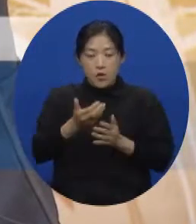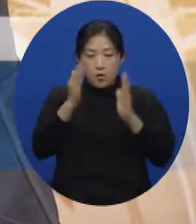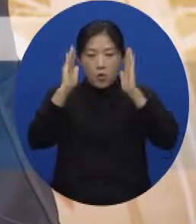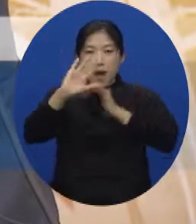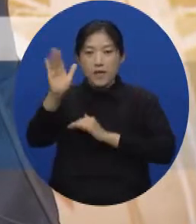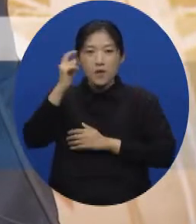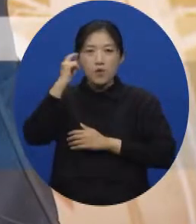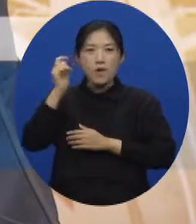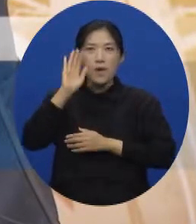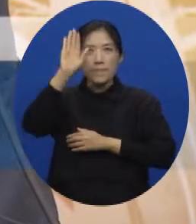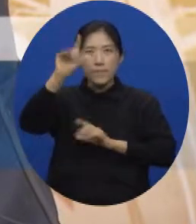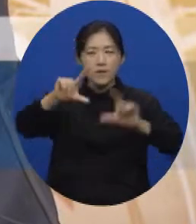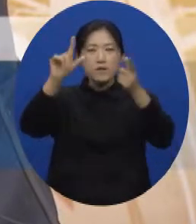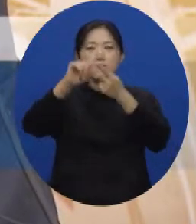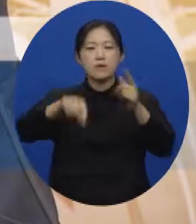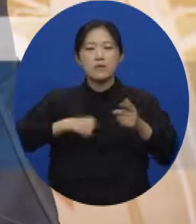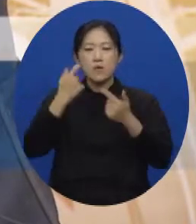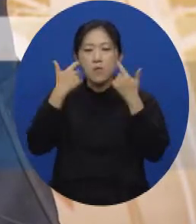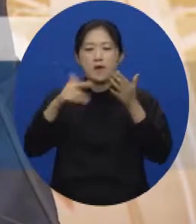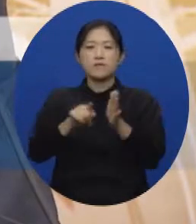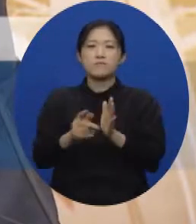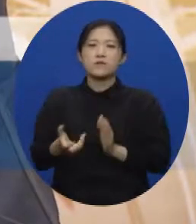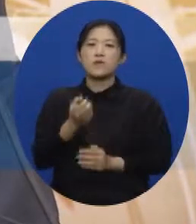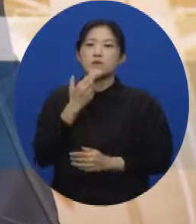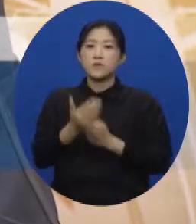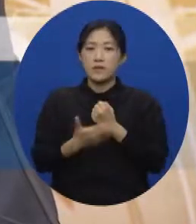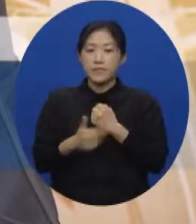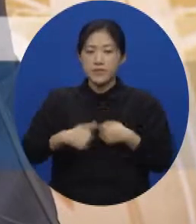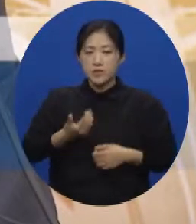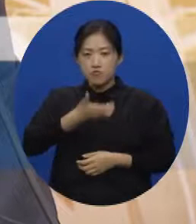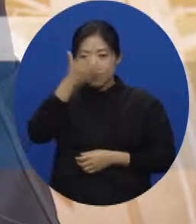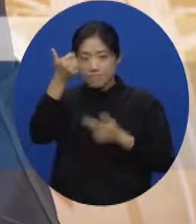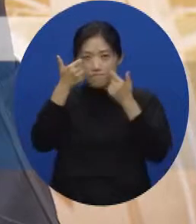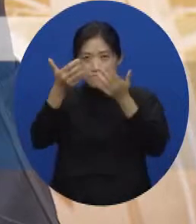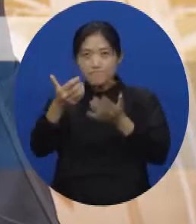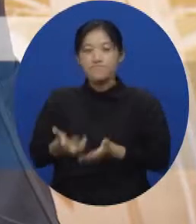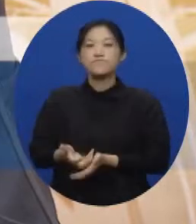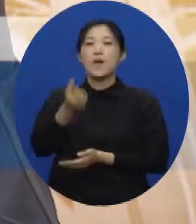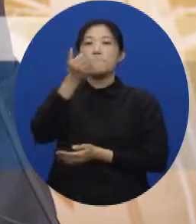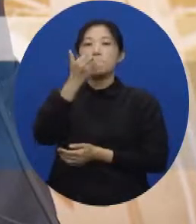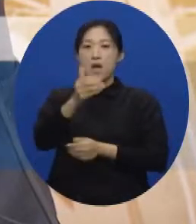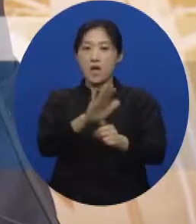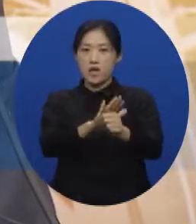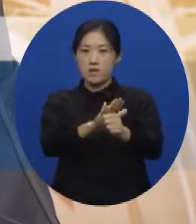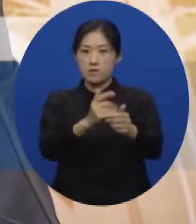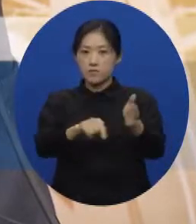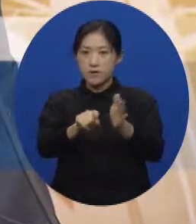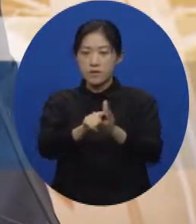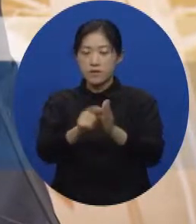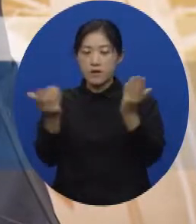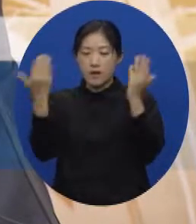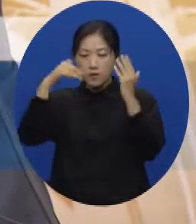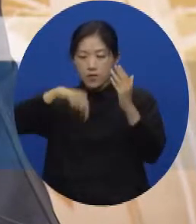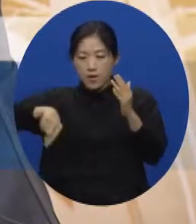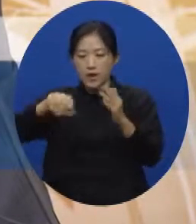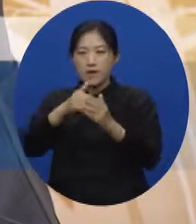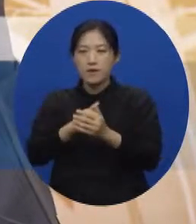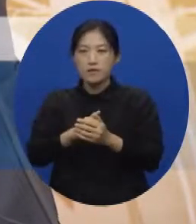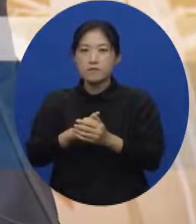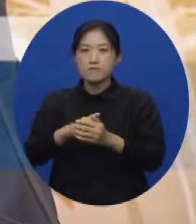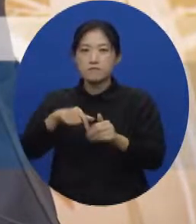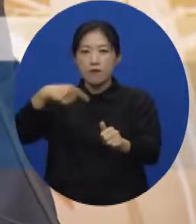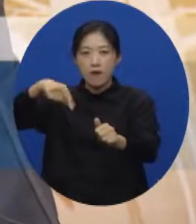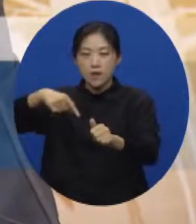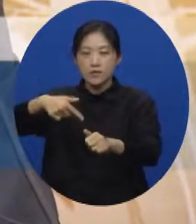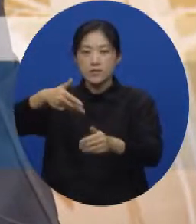이유가 미래에 대한 자기 확신이 없기 때문이라고 합니다. 자기 꿈을 분명히 가질 수 있도록 하기 위해서는 학교에서 진행되는